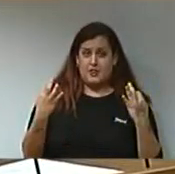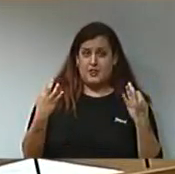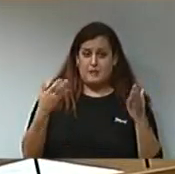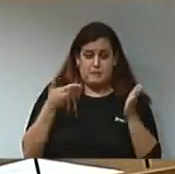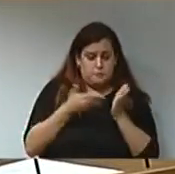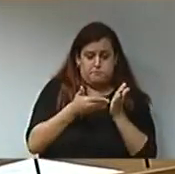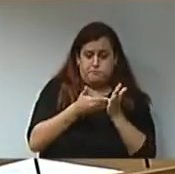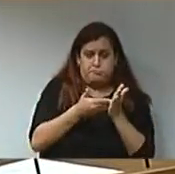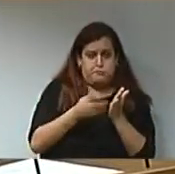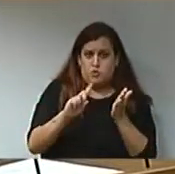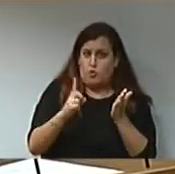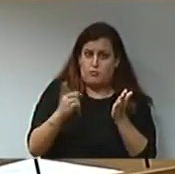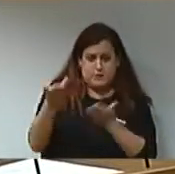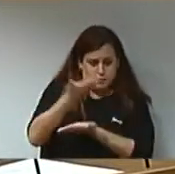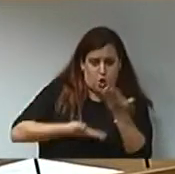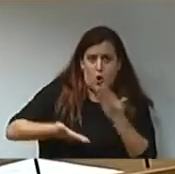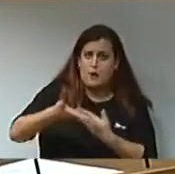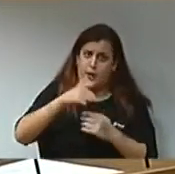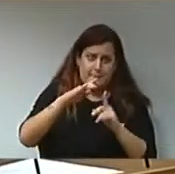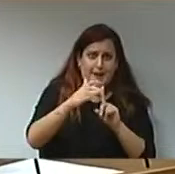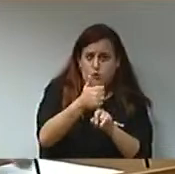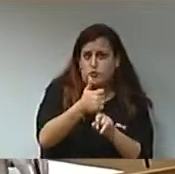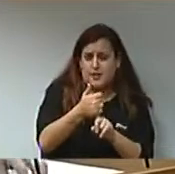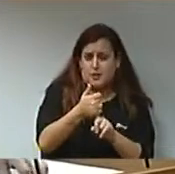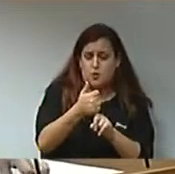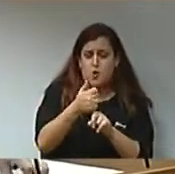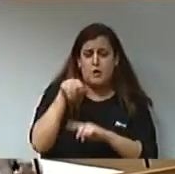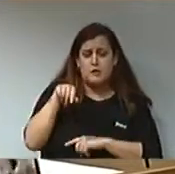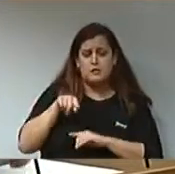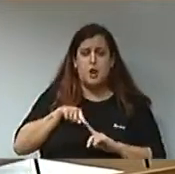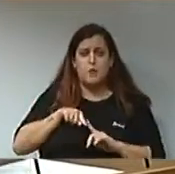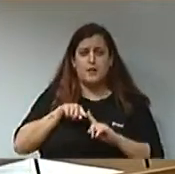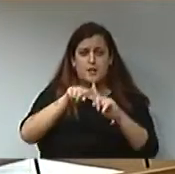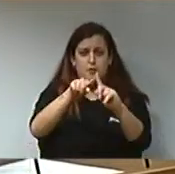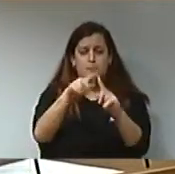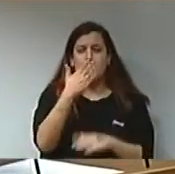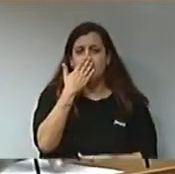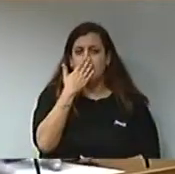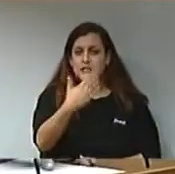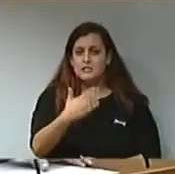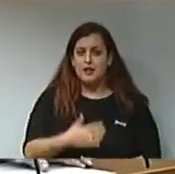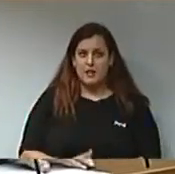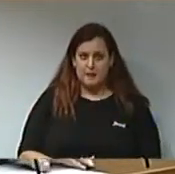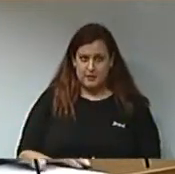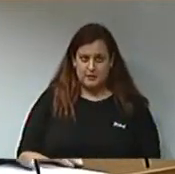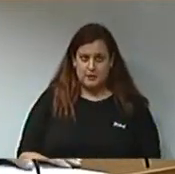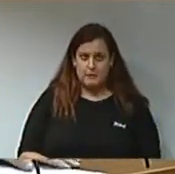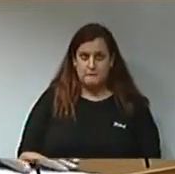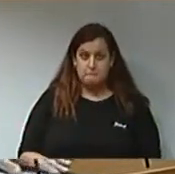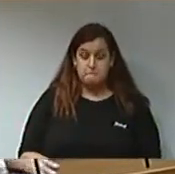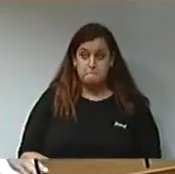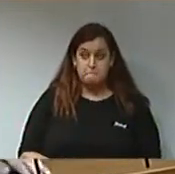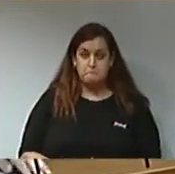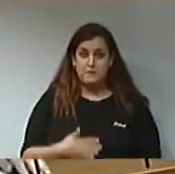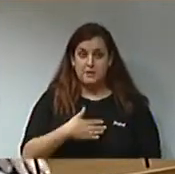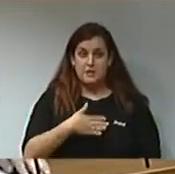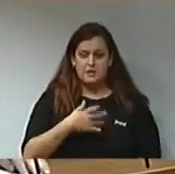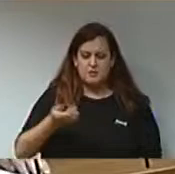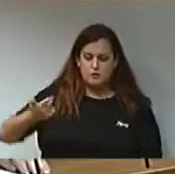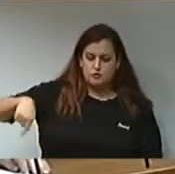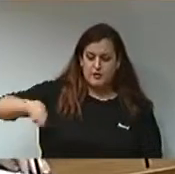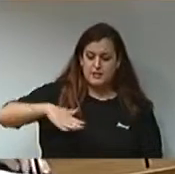a la roda. Mire, sincerament, vostès volen